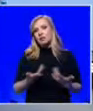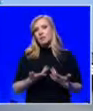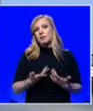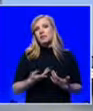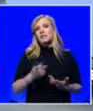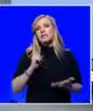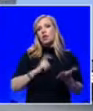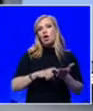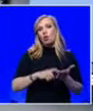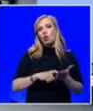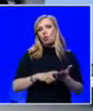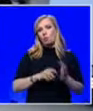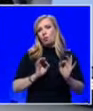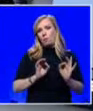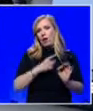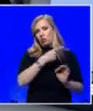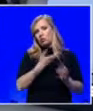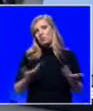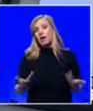като някаква закономерност това нещо,